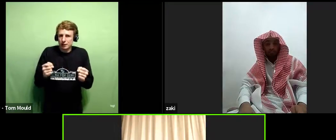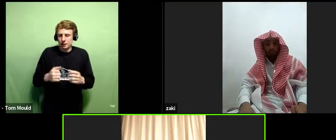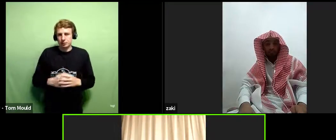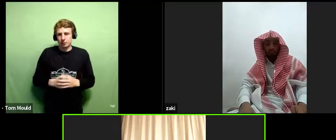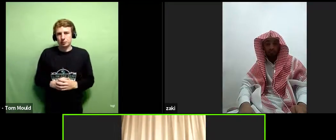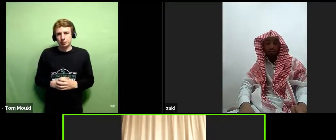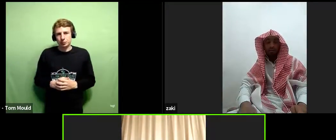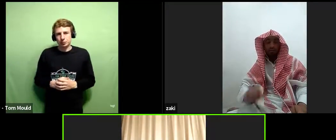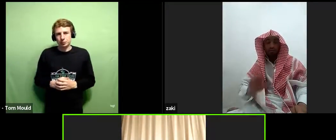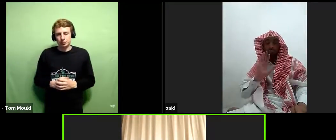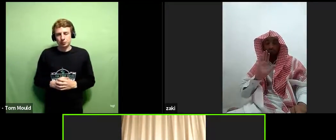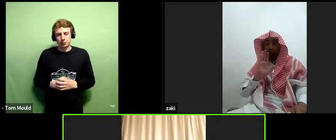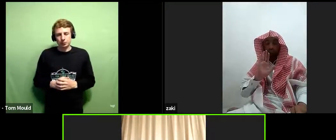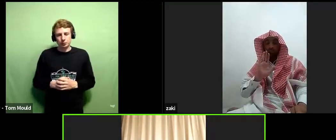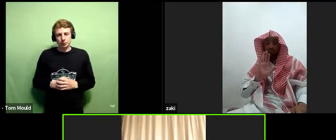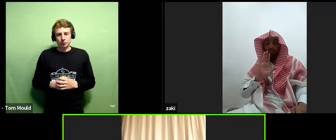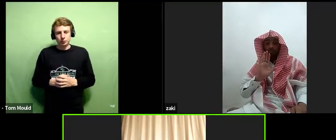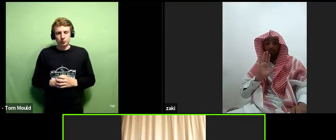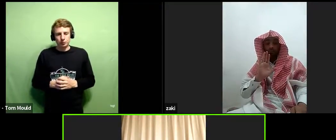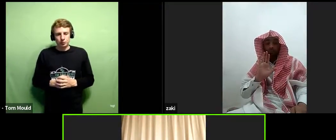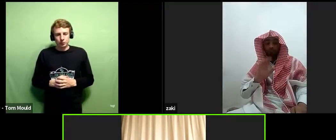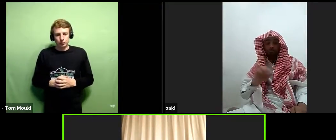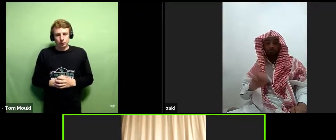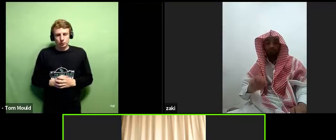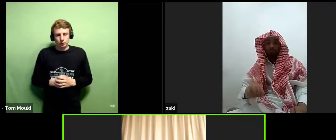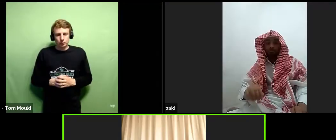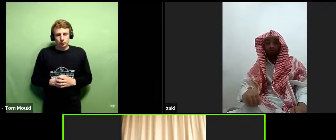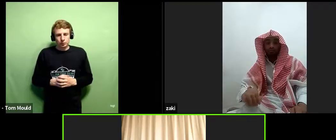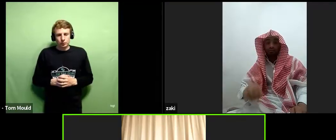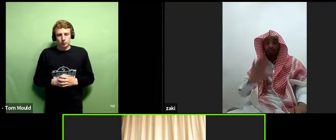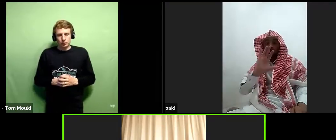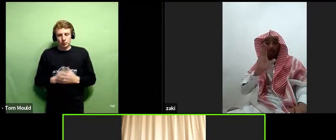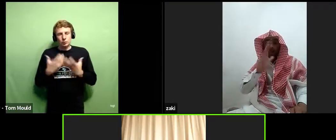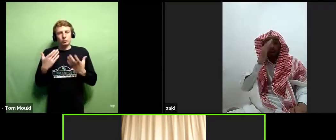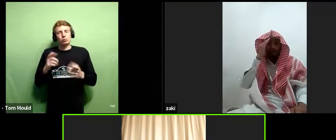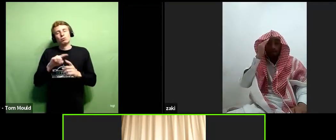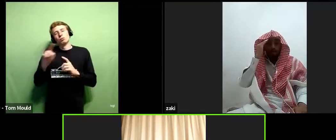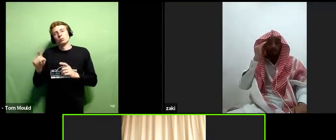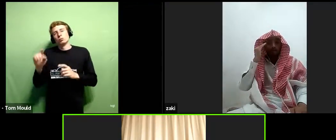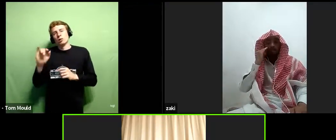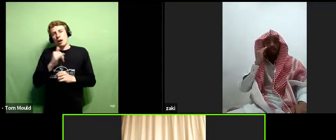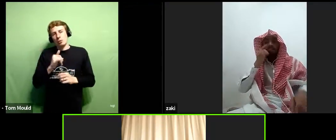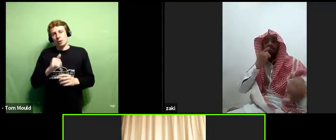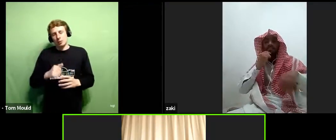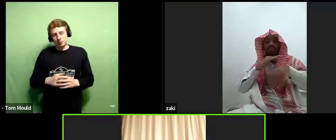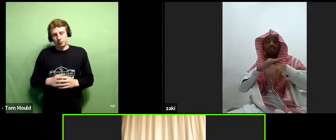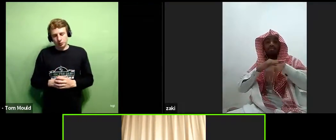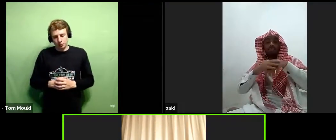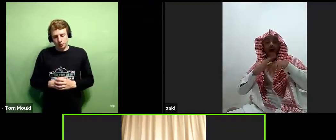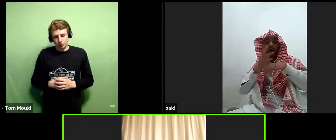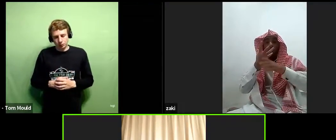وكذلك لو أن امرأة حائضا أو نفساء